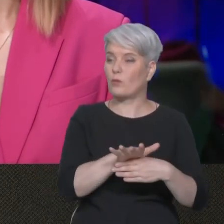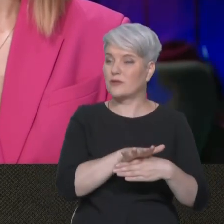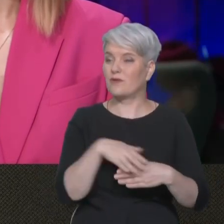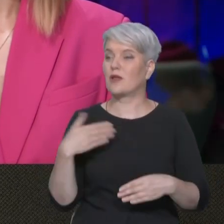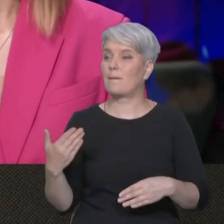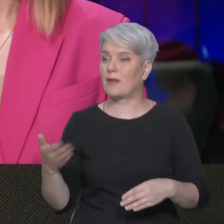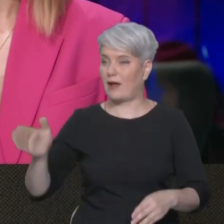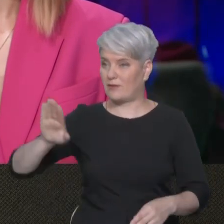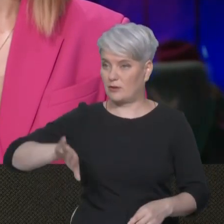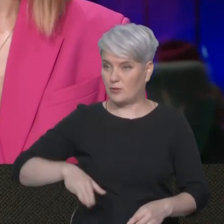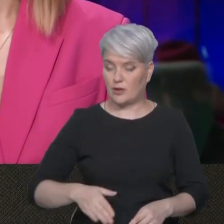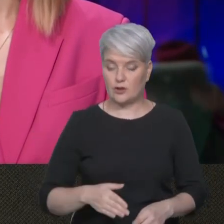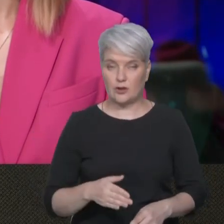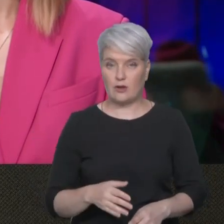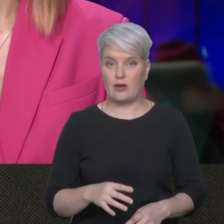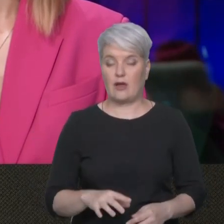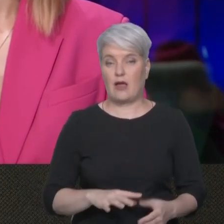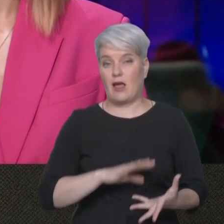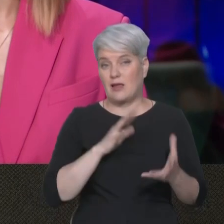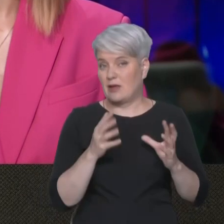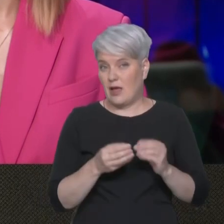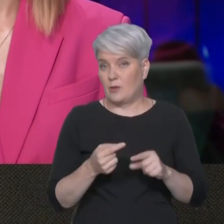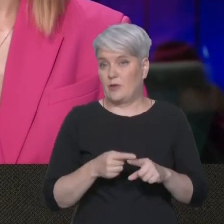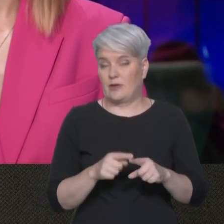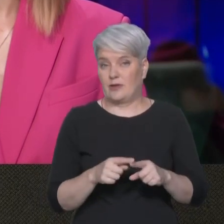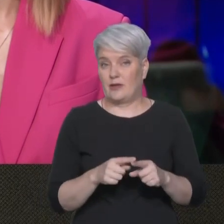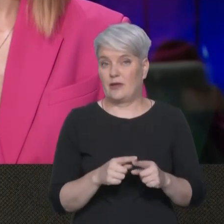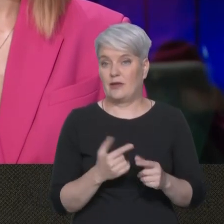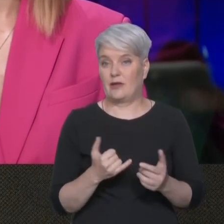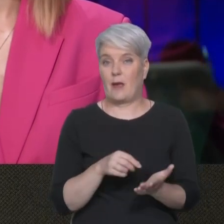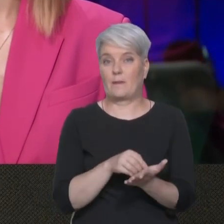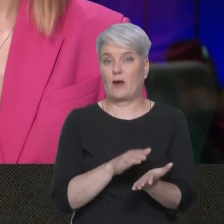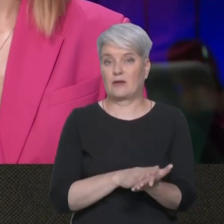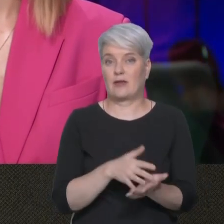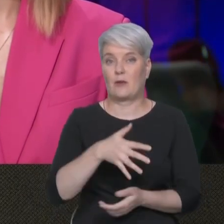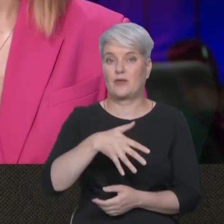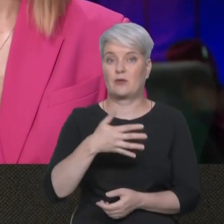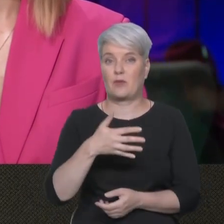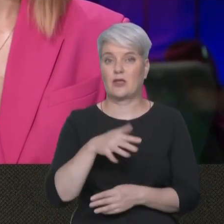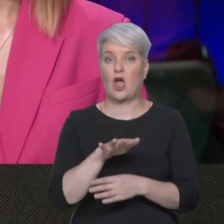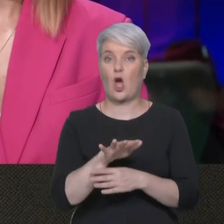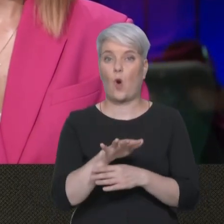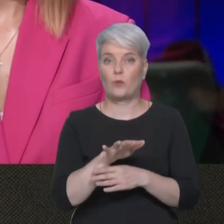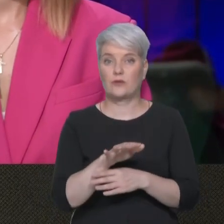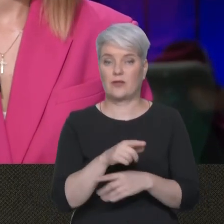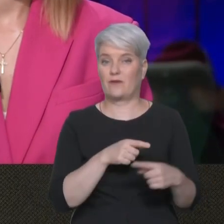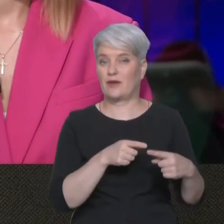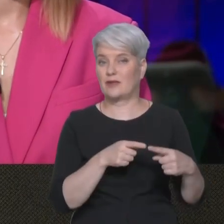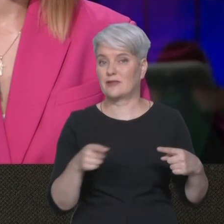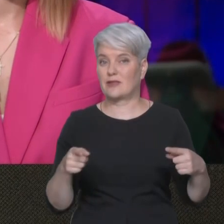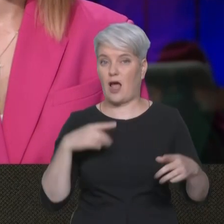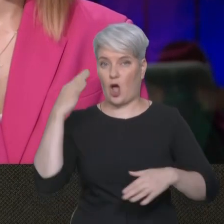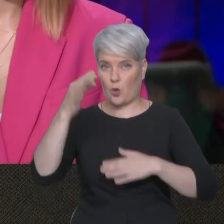На загальному рівні це тримається в показнику зараз 55 обстрілів за добу. Тобто